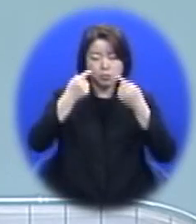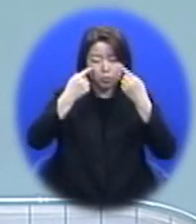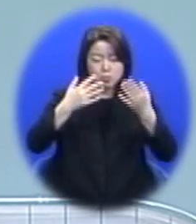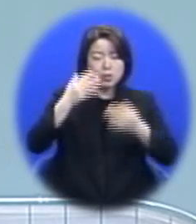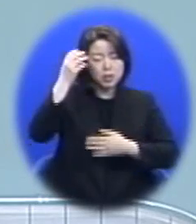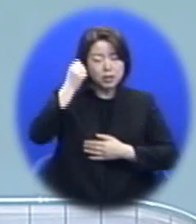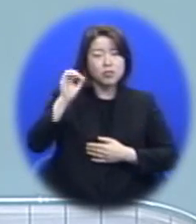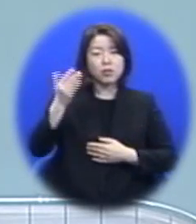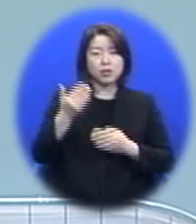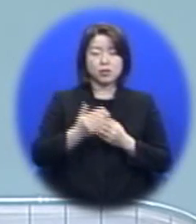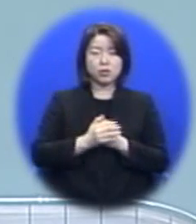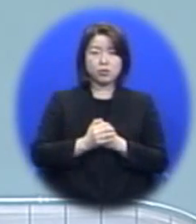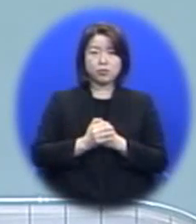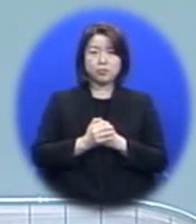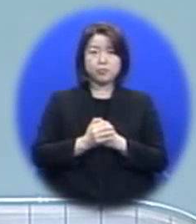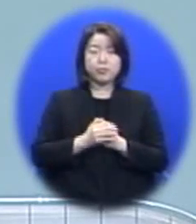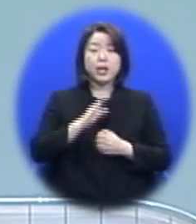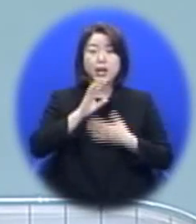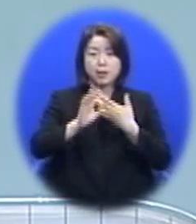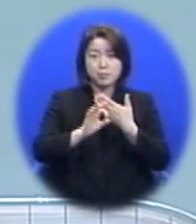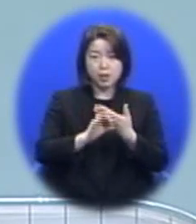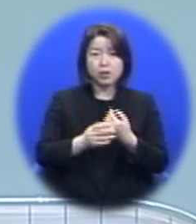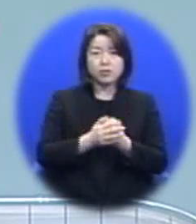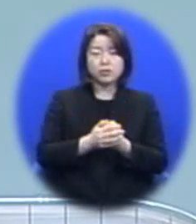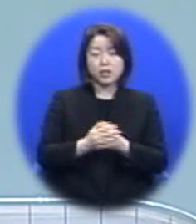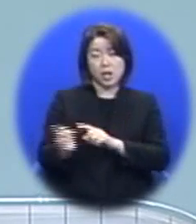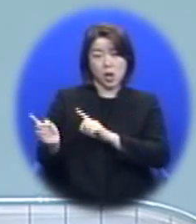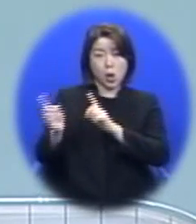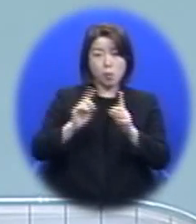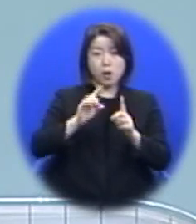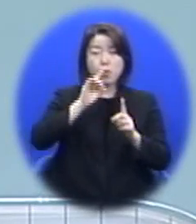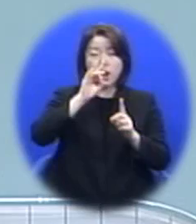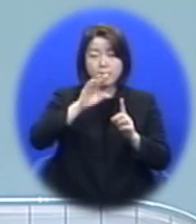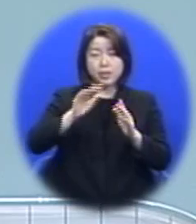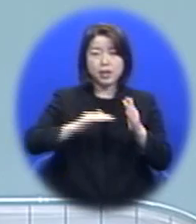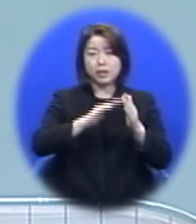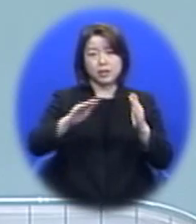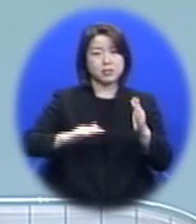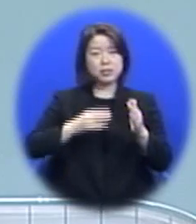합니다. 그러면 회복 안 될 가정 없어요.